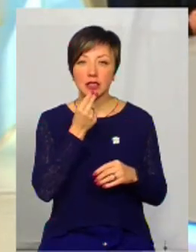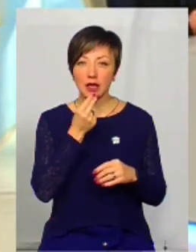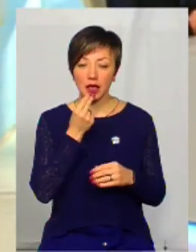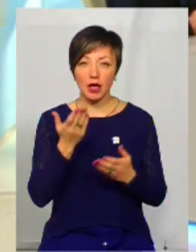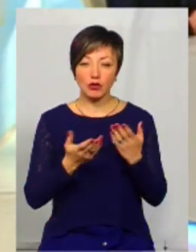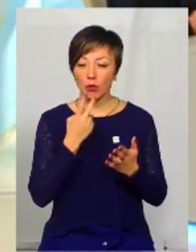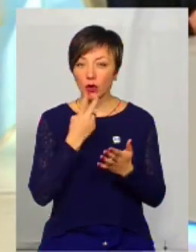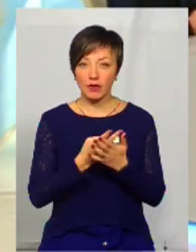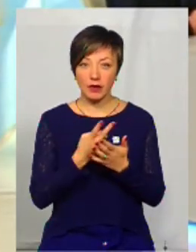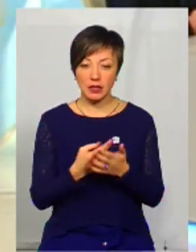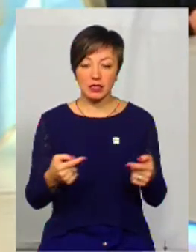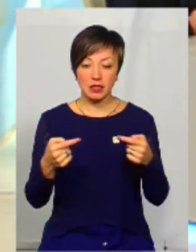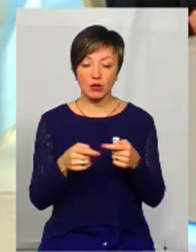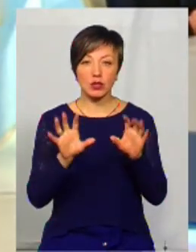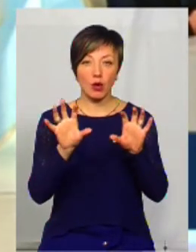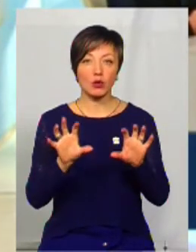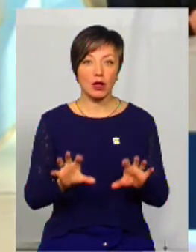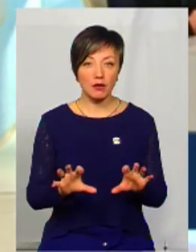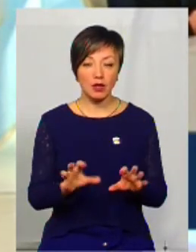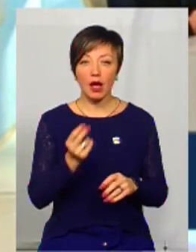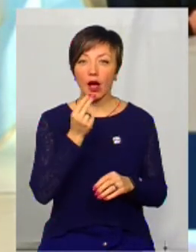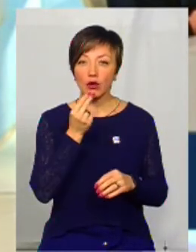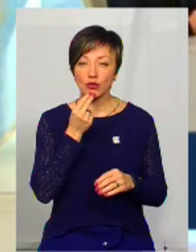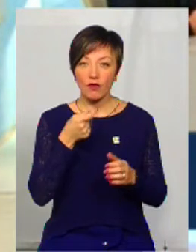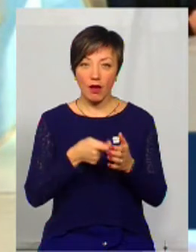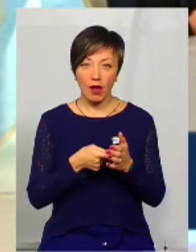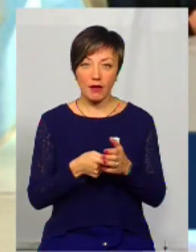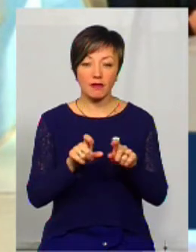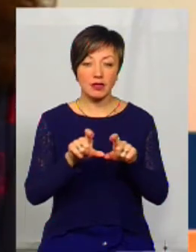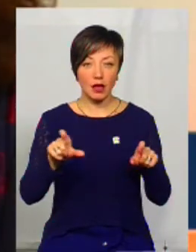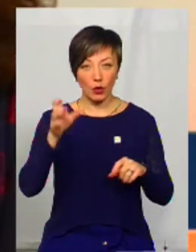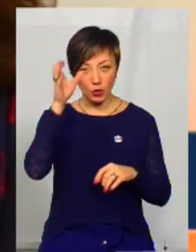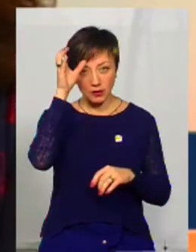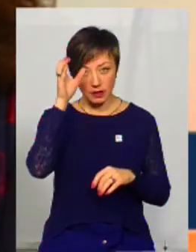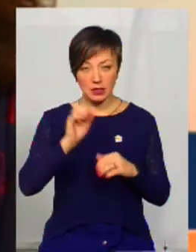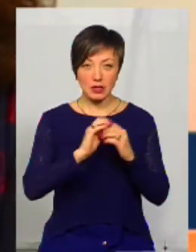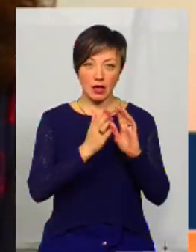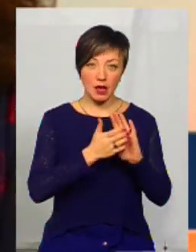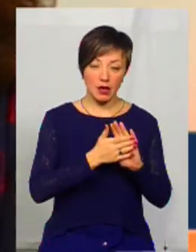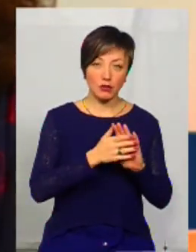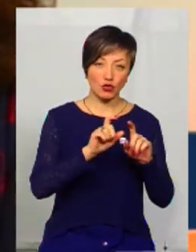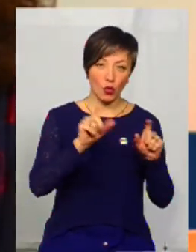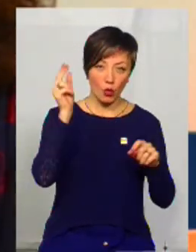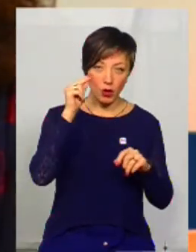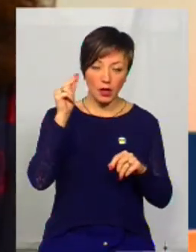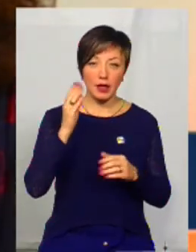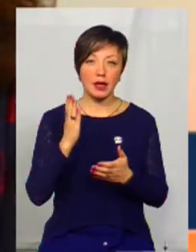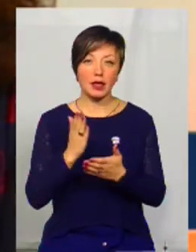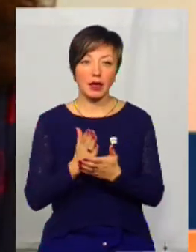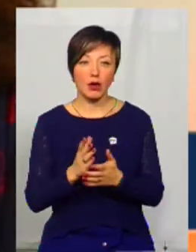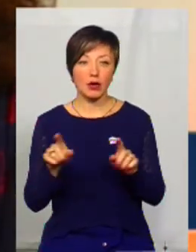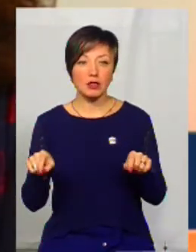Тому що, якщо подивитися згідно чинного законодавства, то харчування у закладі освіти, в закладах загальної і середньої освіти,